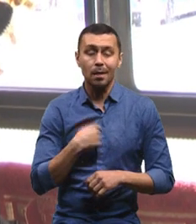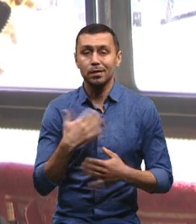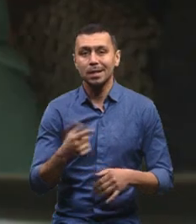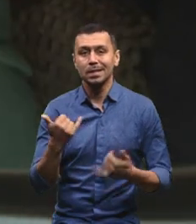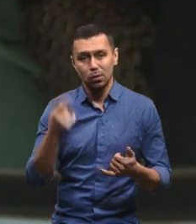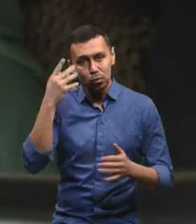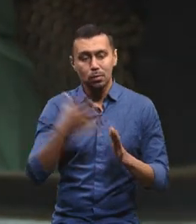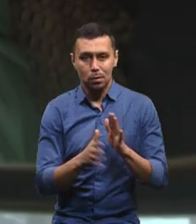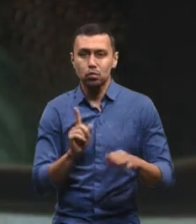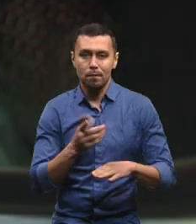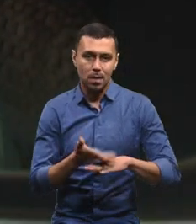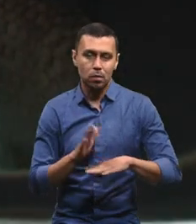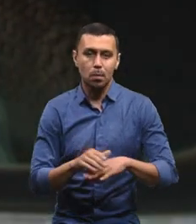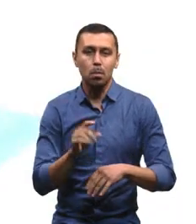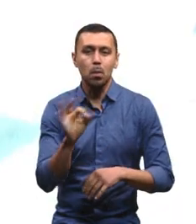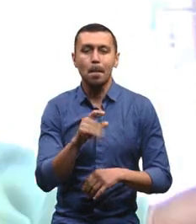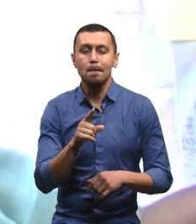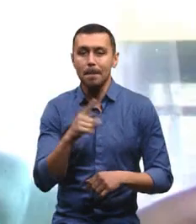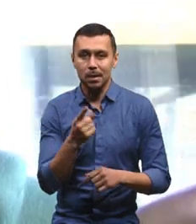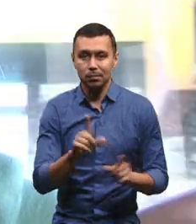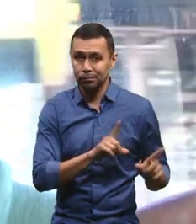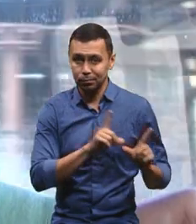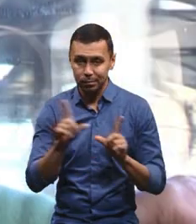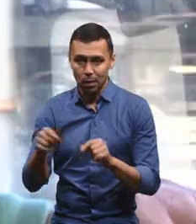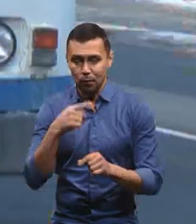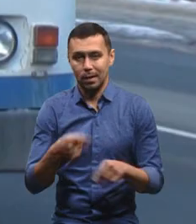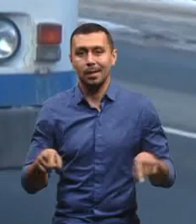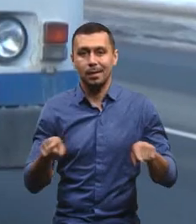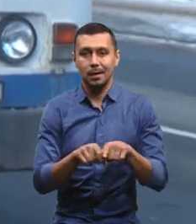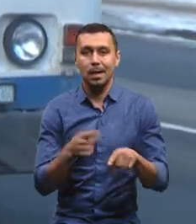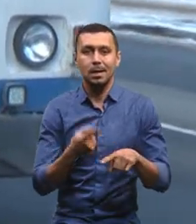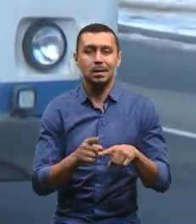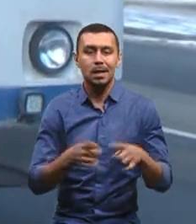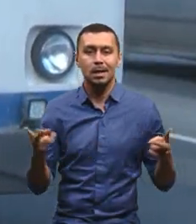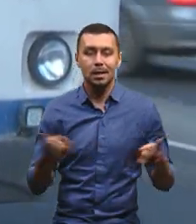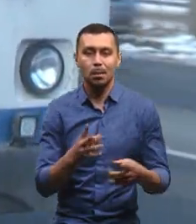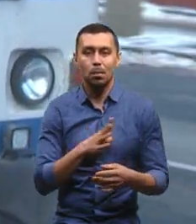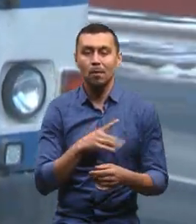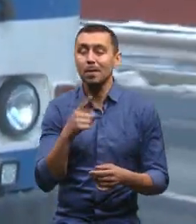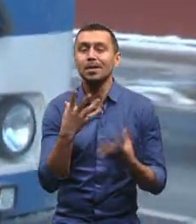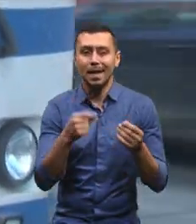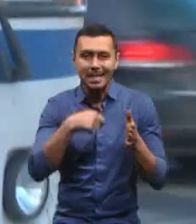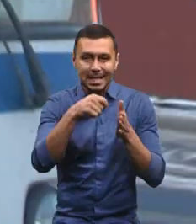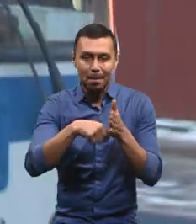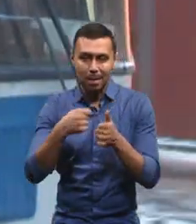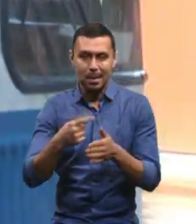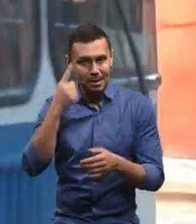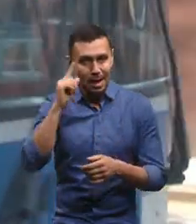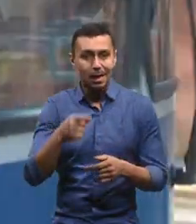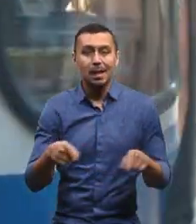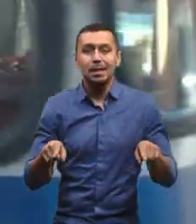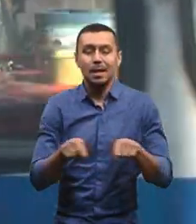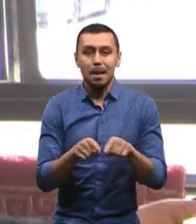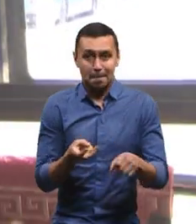розумію що тяжко про перший свій самостійний виїзд на лінію Бондар каже Так це треба було в перший день знімати знаєте отак от